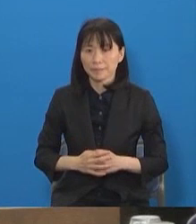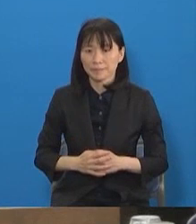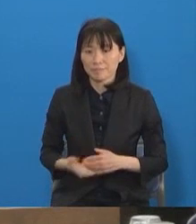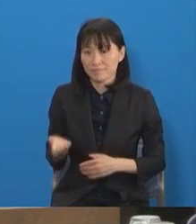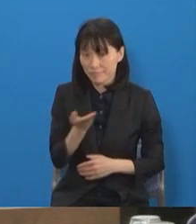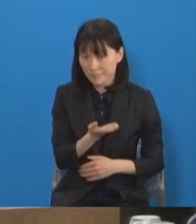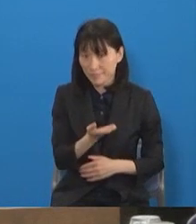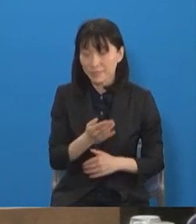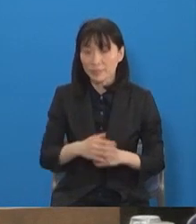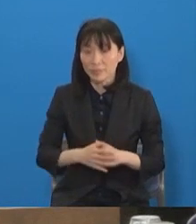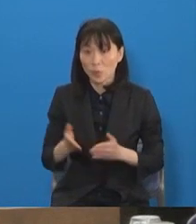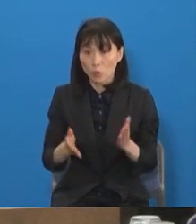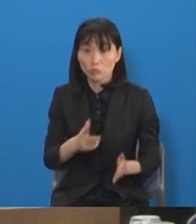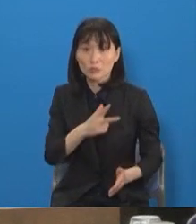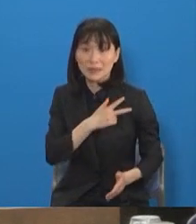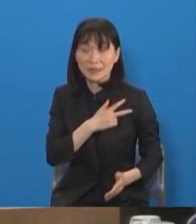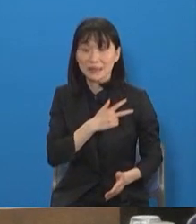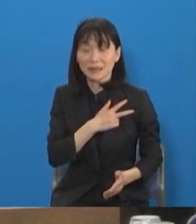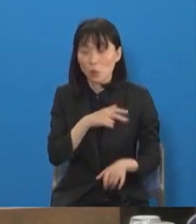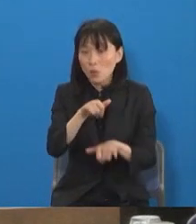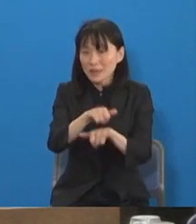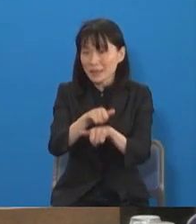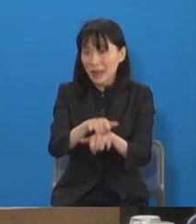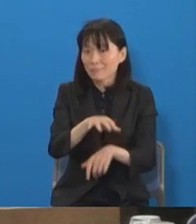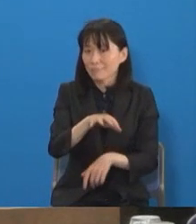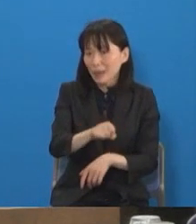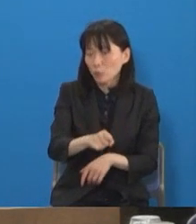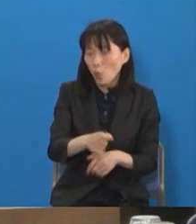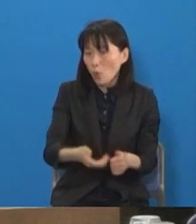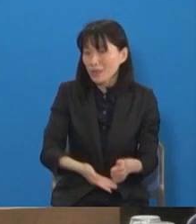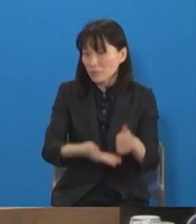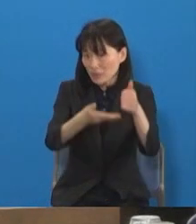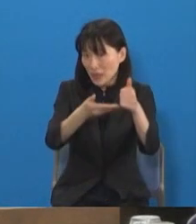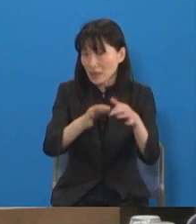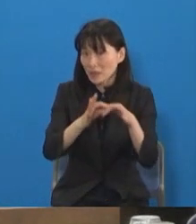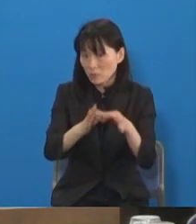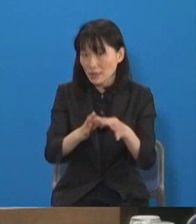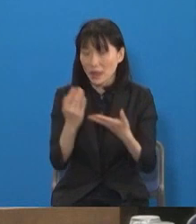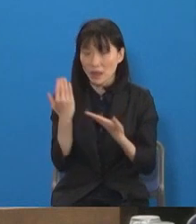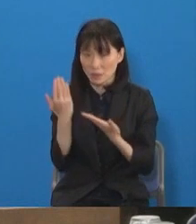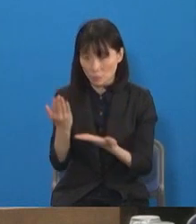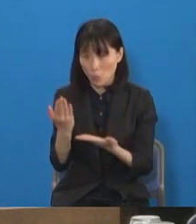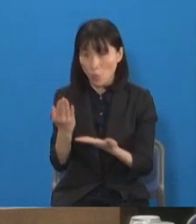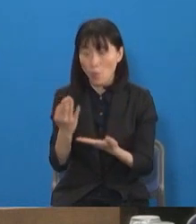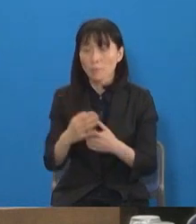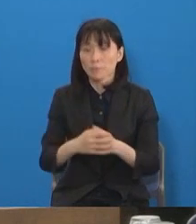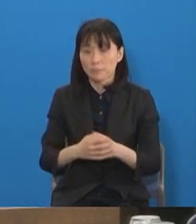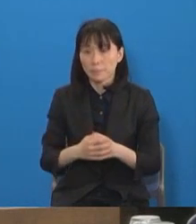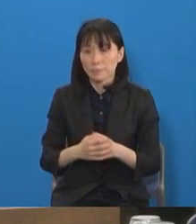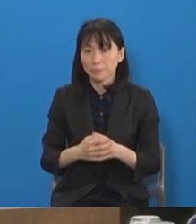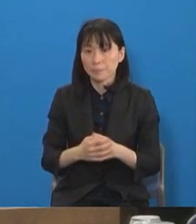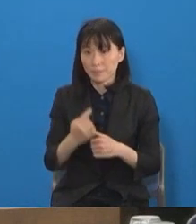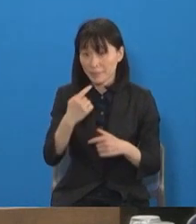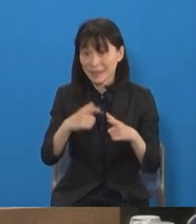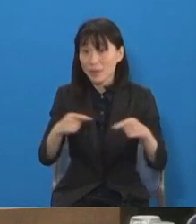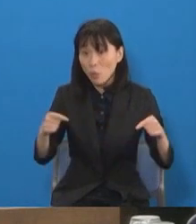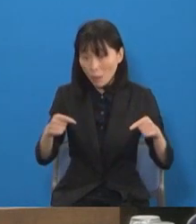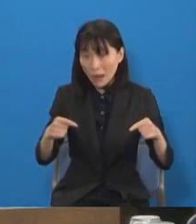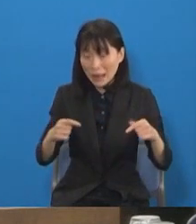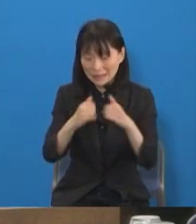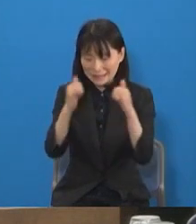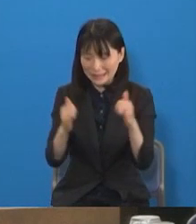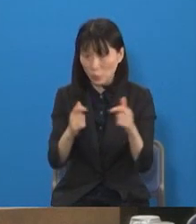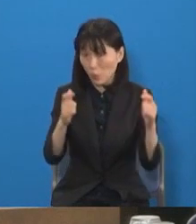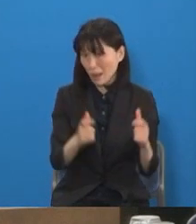次に、保育士の人材確保・育成についてお伺いいたします。我が国は人口減